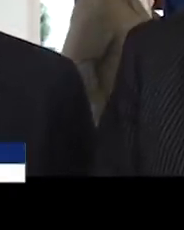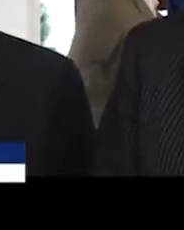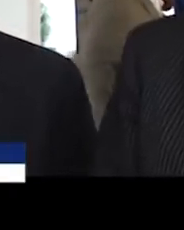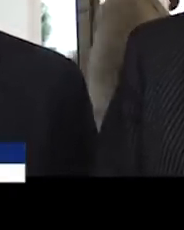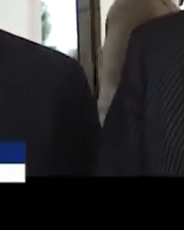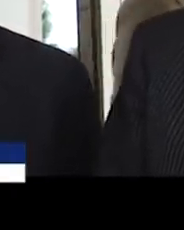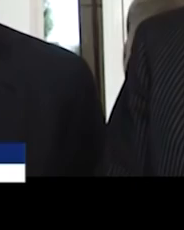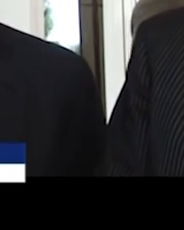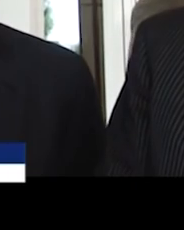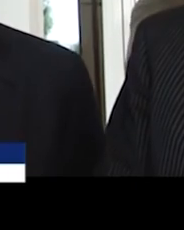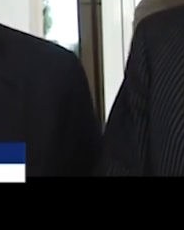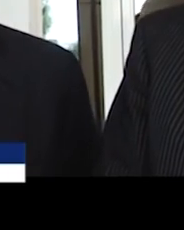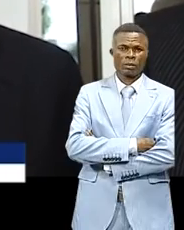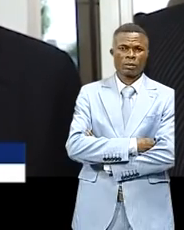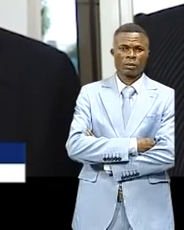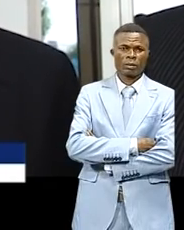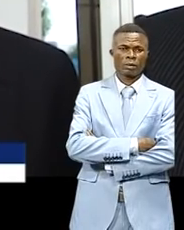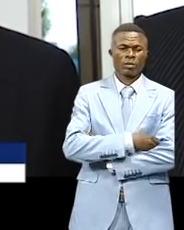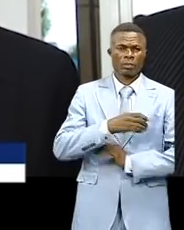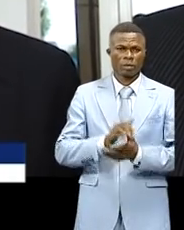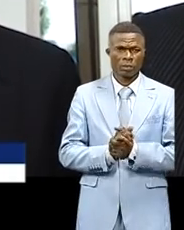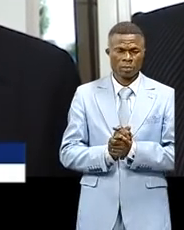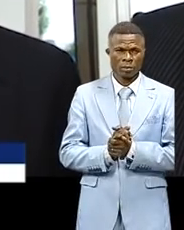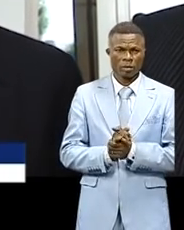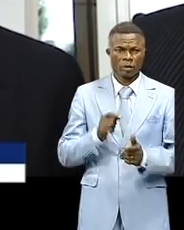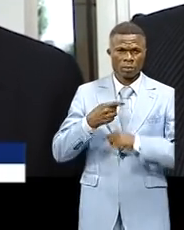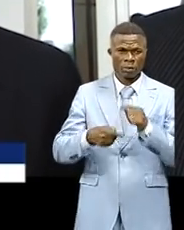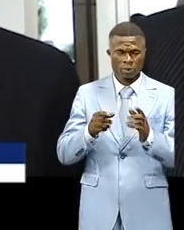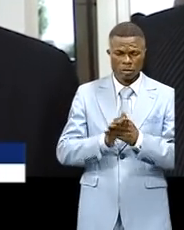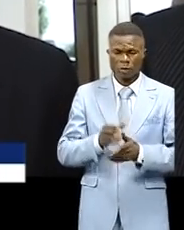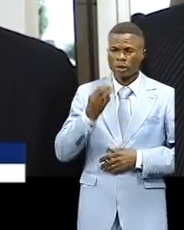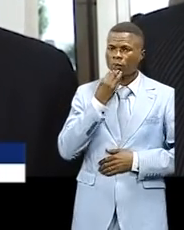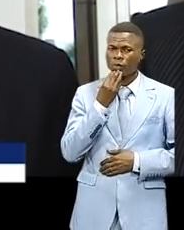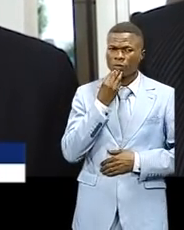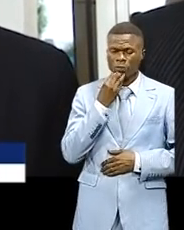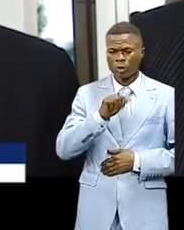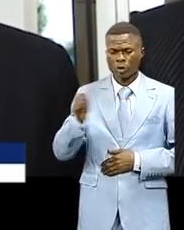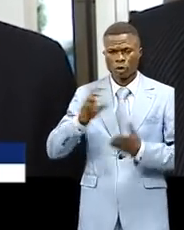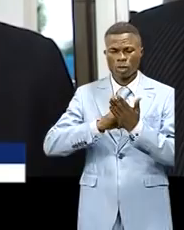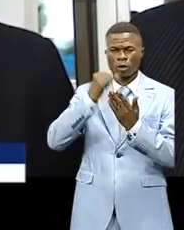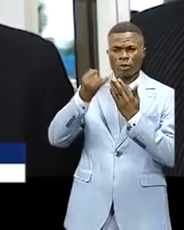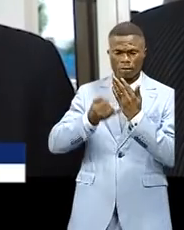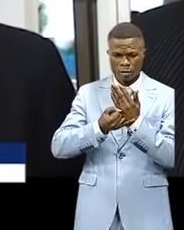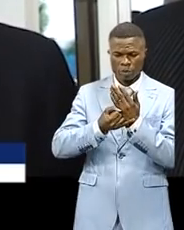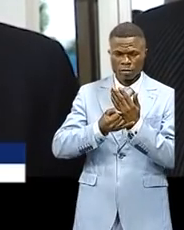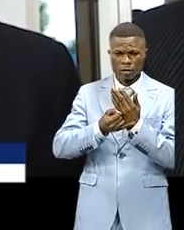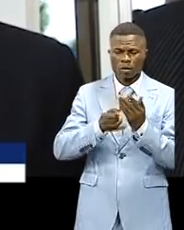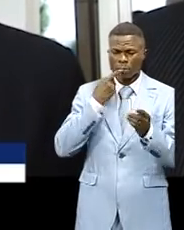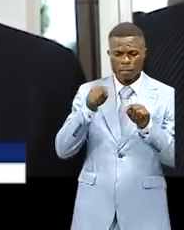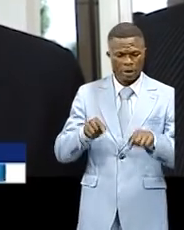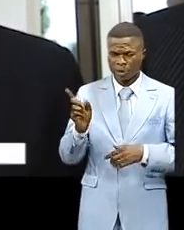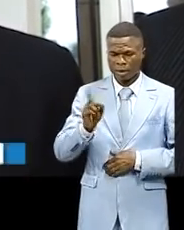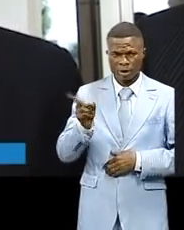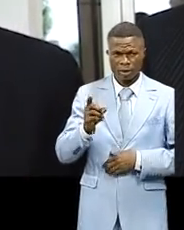la station photovoltaïque de 10 mégawatts dans un igloo gimhae et d'autres projets que je veux pas les brûler maintenant bon